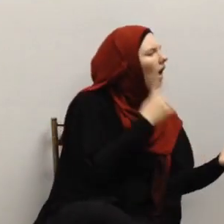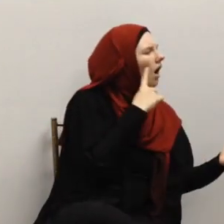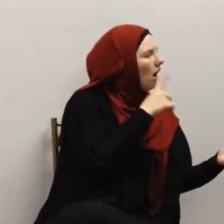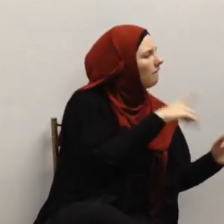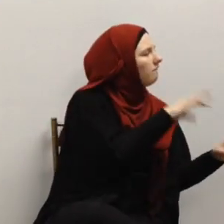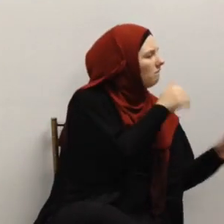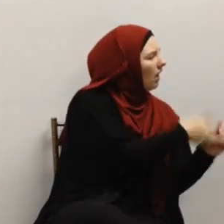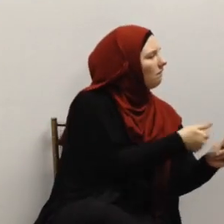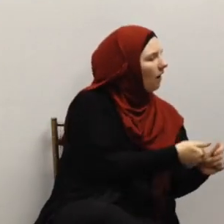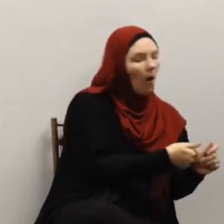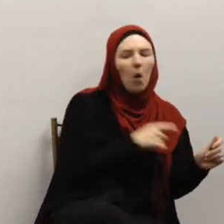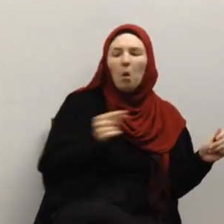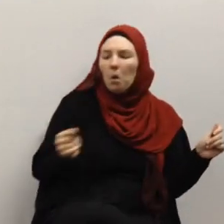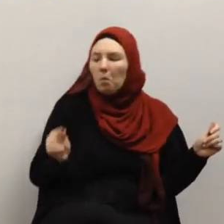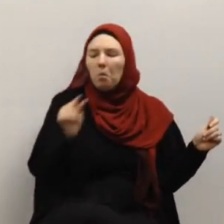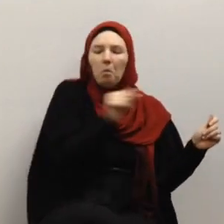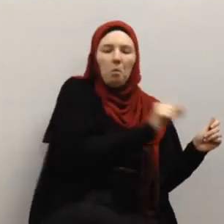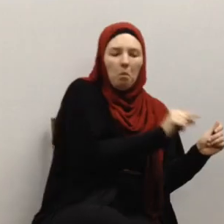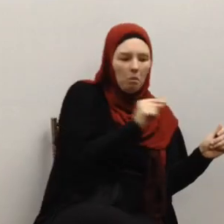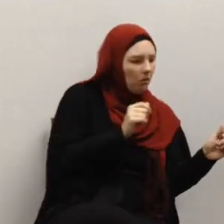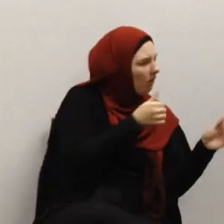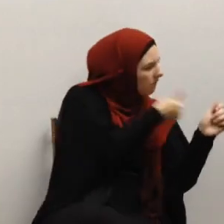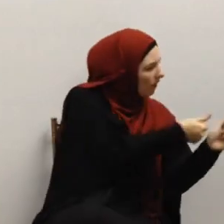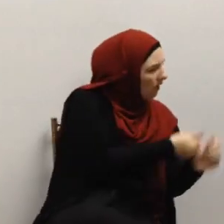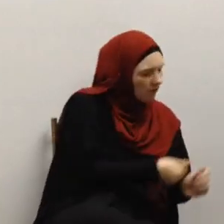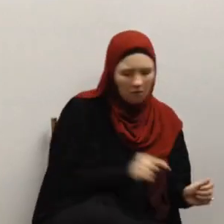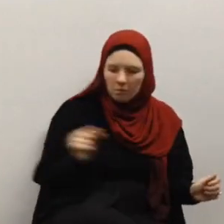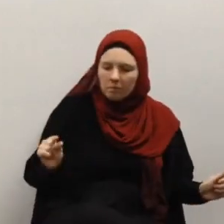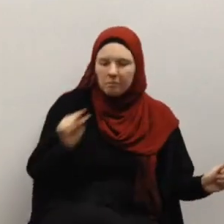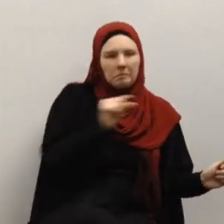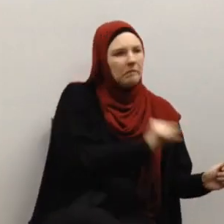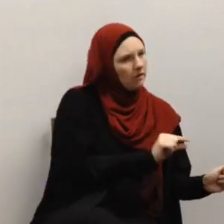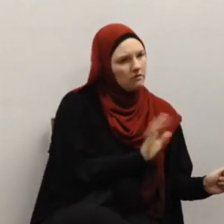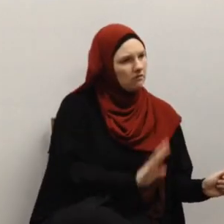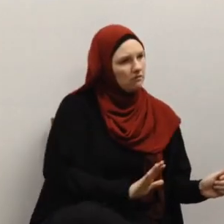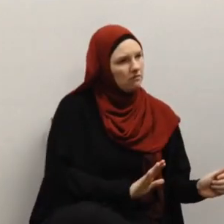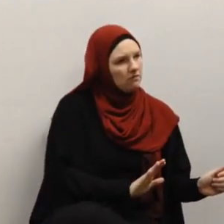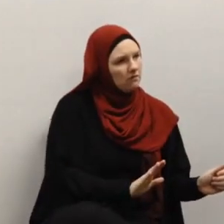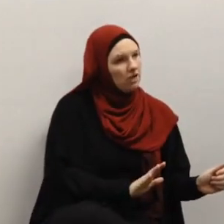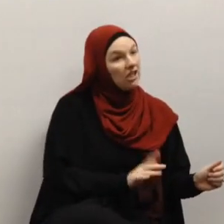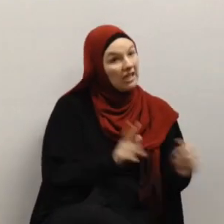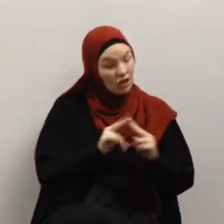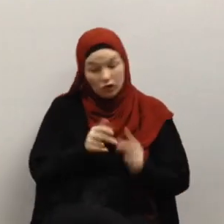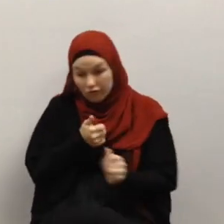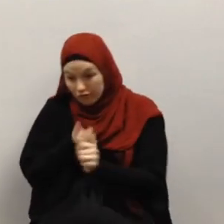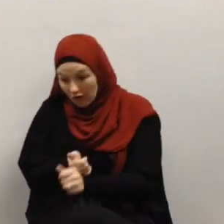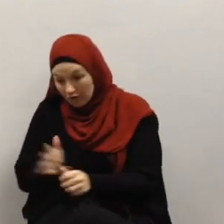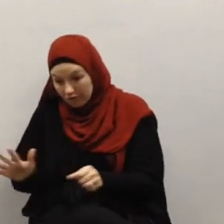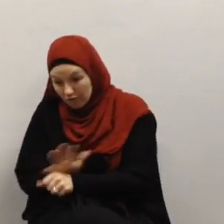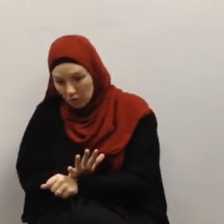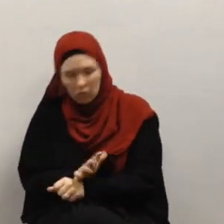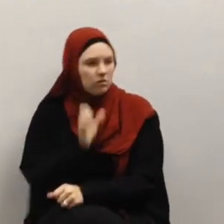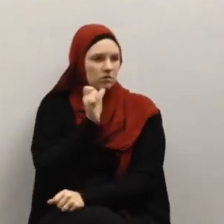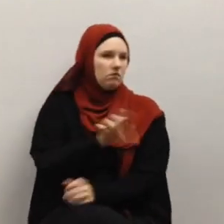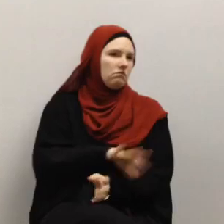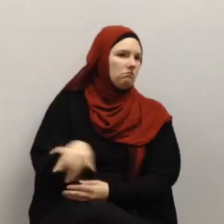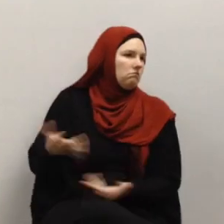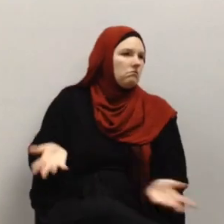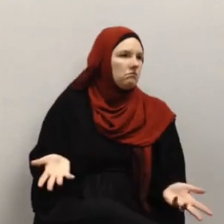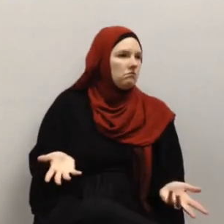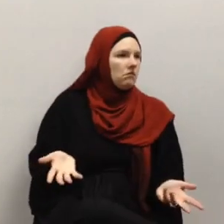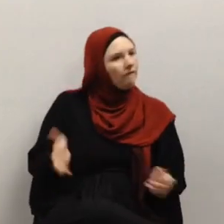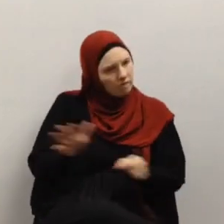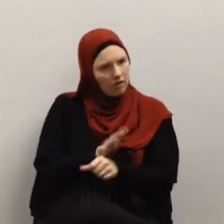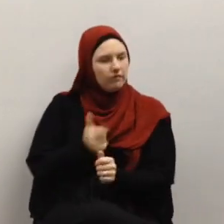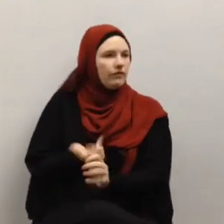happens? فَإِن تَوَلَّوْا فَعْلَمْ أَنَّمَا يُرِيدُ اللَّهُ أَن يُصِيبَهُمْ بِبَعْضِ ذُنُوبِهِمْ If they turn